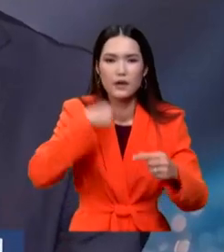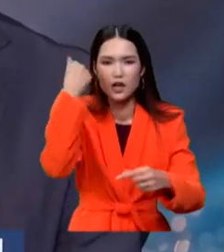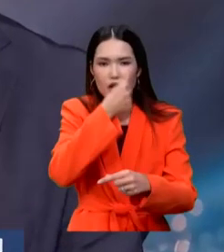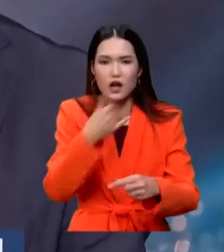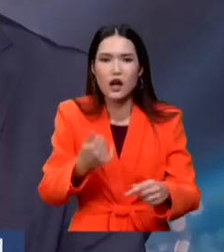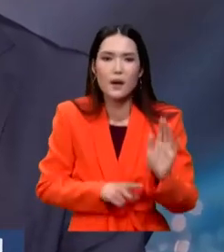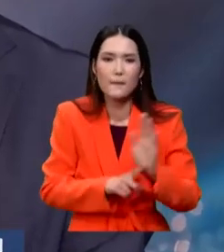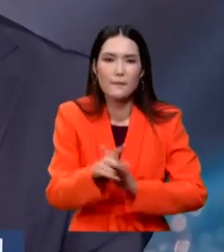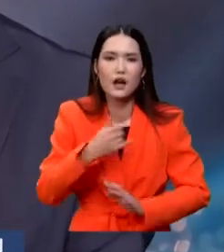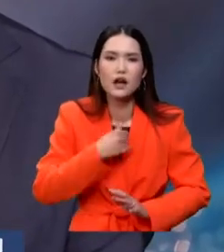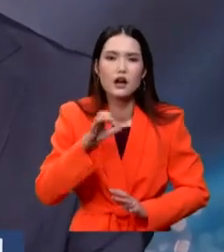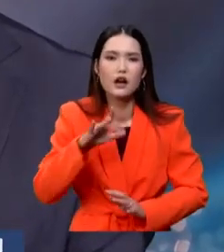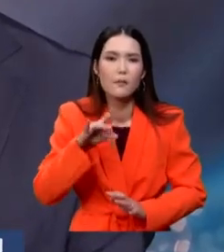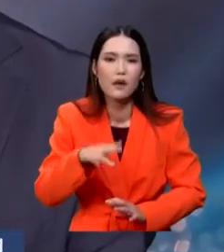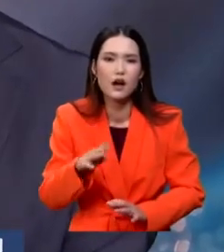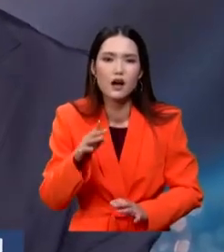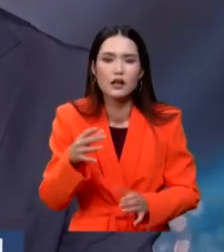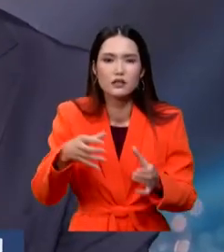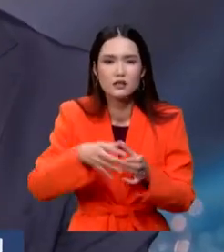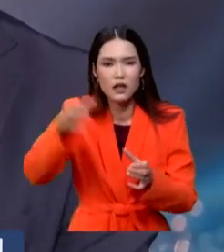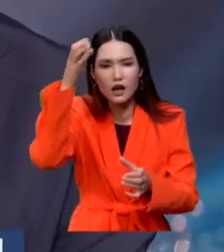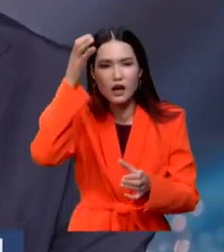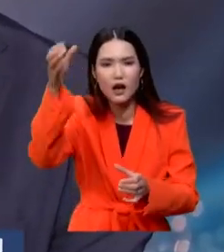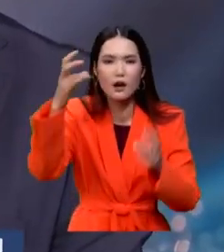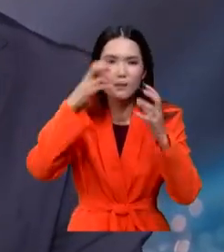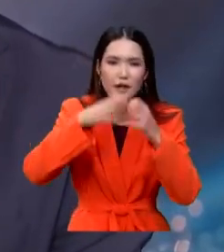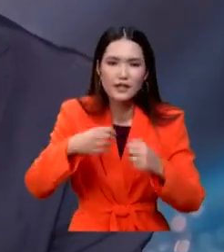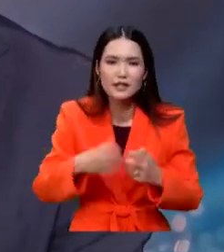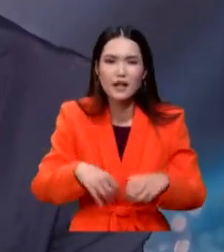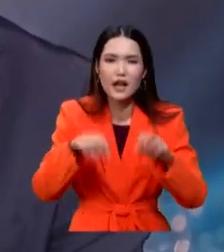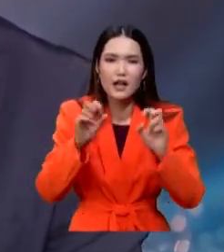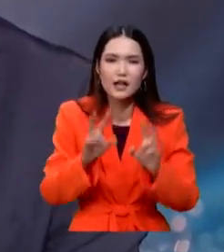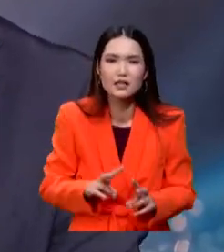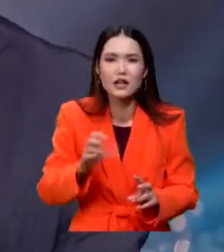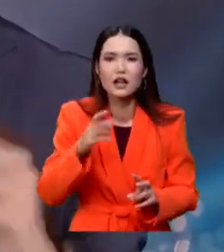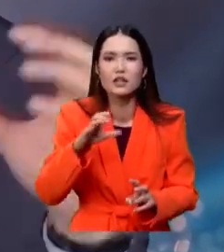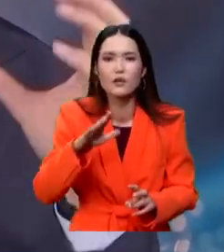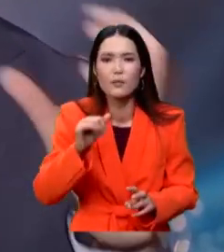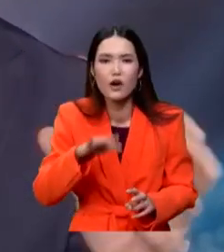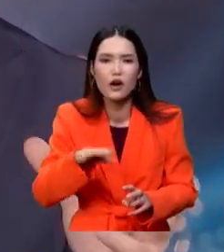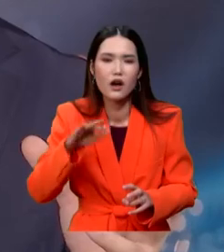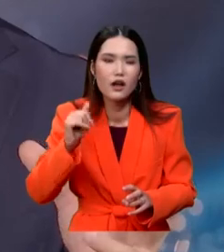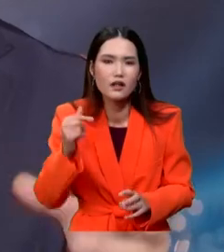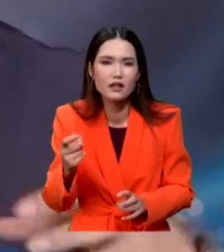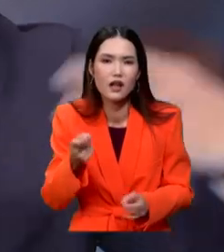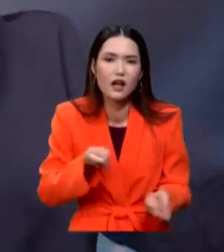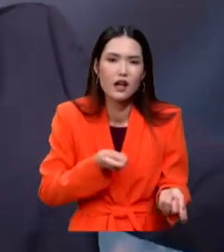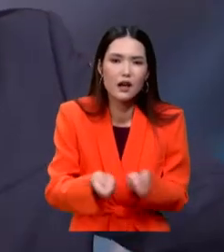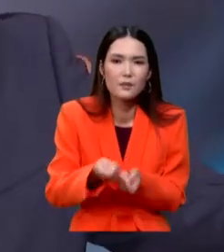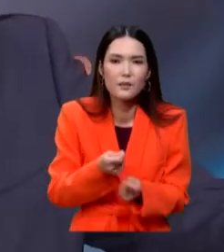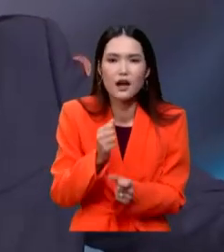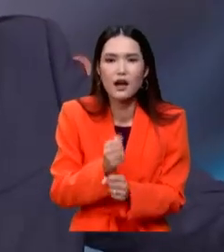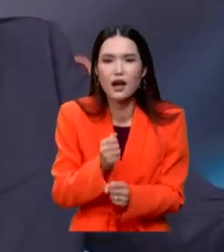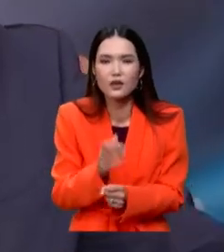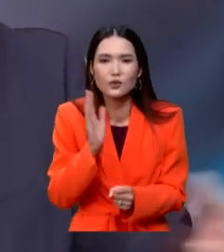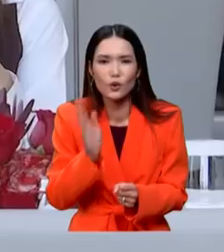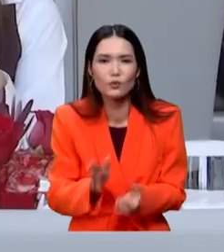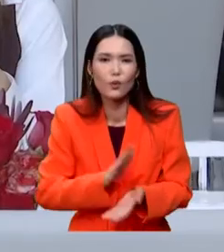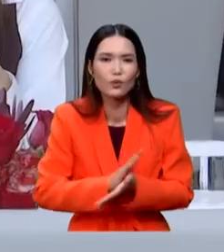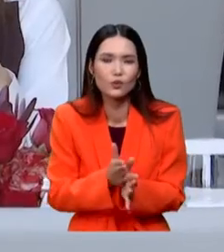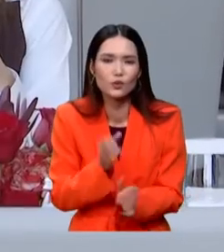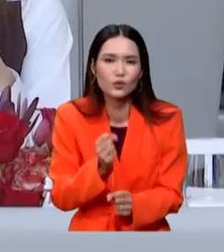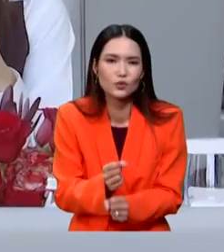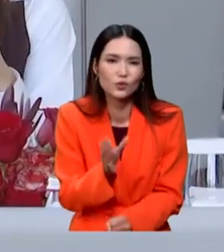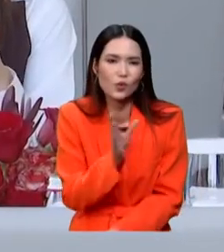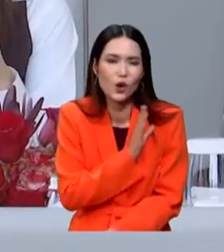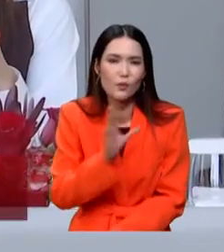будем пилотировать уже такие технологии, как Smart Class, Smart Campus для научных исследований и для наших исследователей.